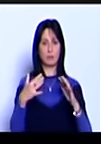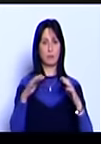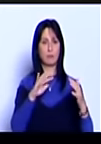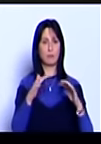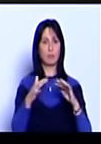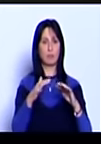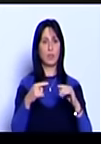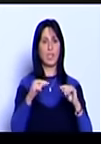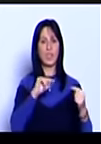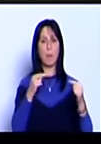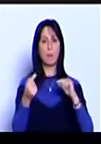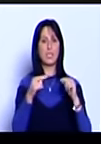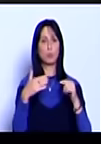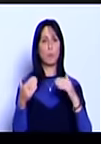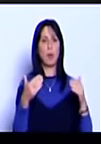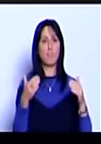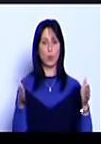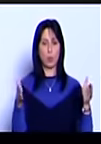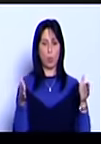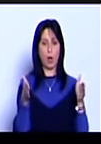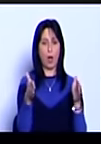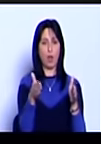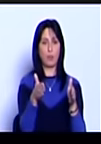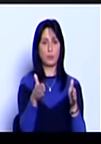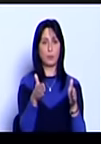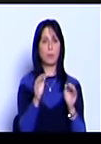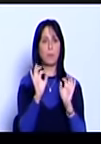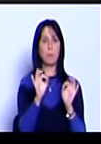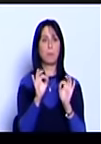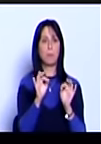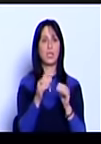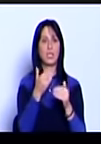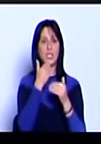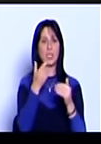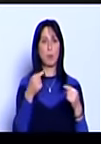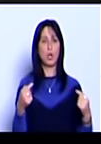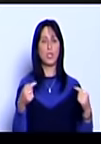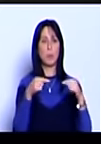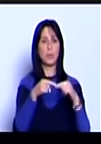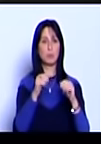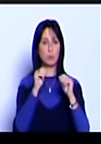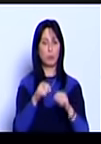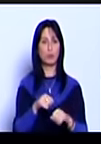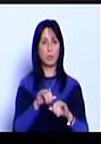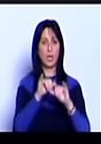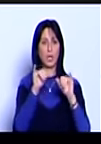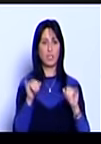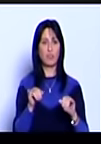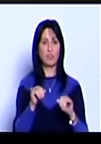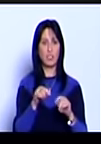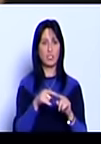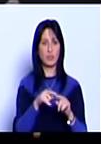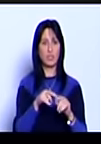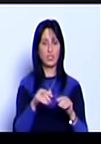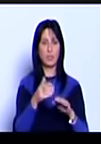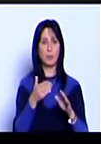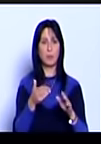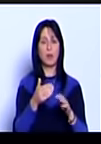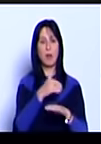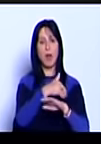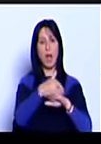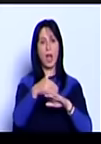მოჯარებული და დაპირისპირებული მხარეები უახლოვდებიან ერთმანეთს და მართლაც საბოლოო დაპირისპირებას შეიძლება გადაიზარდოს ეს, სადაც ფრონტის ხაზები არ იქნება